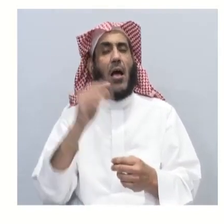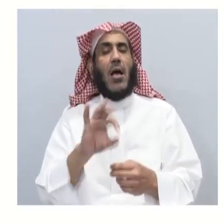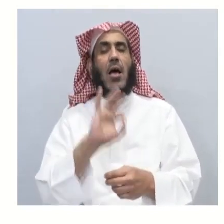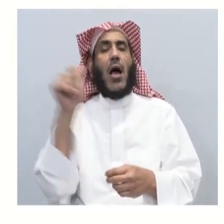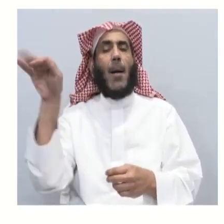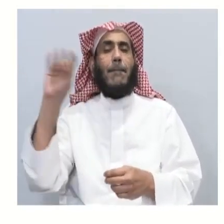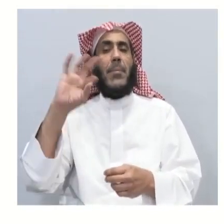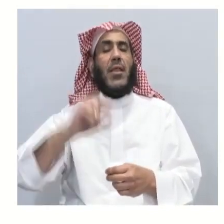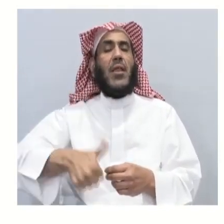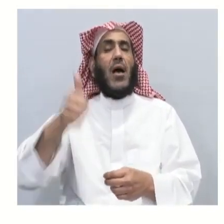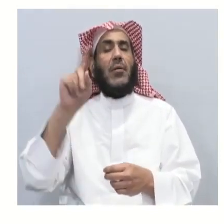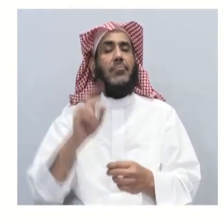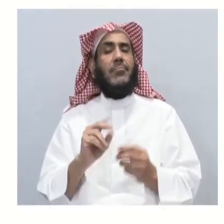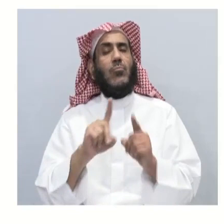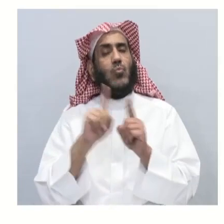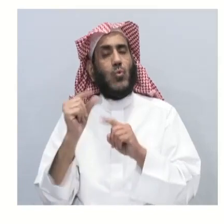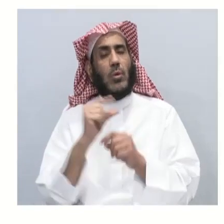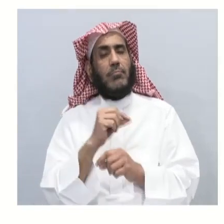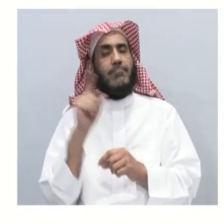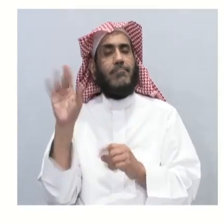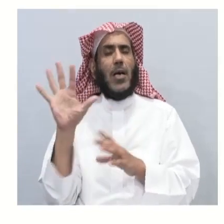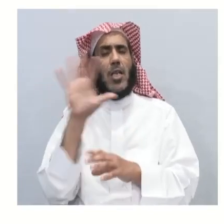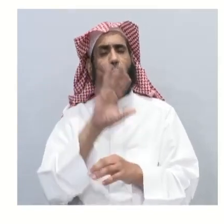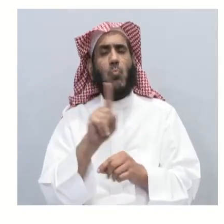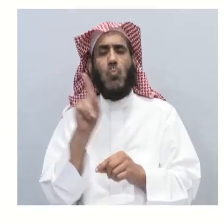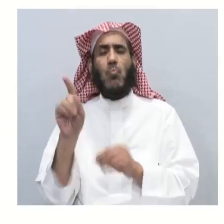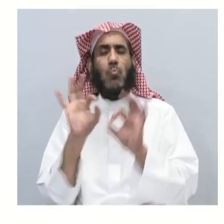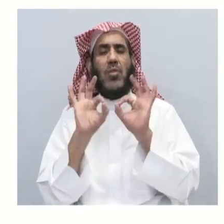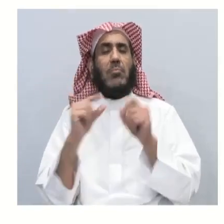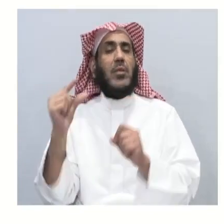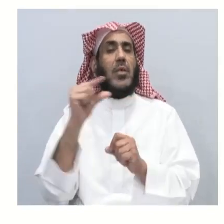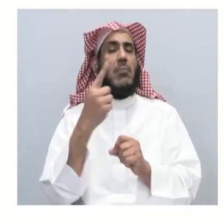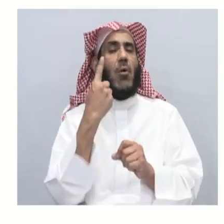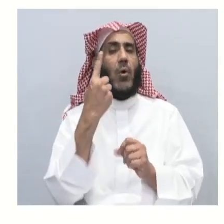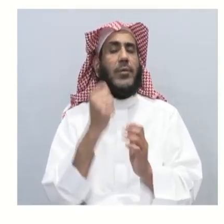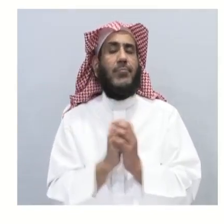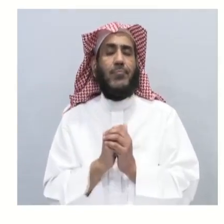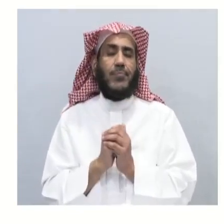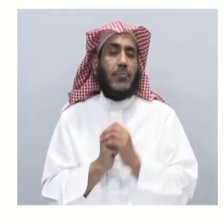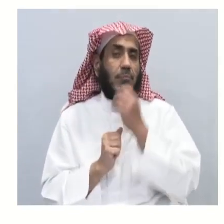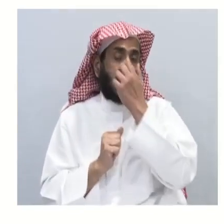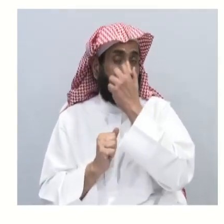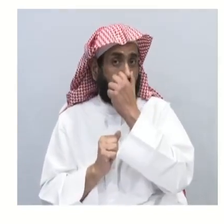حبذا، تكتب بهذا الشكل، كلمة واحدة.